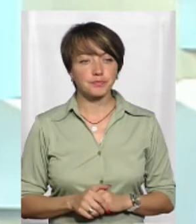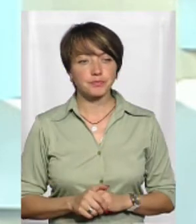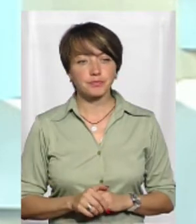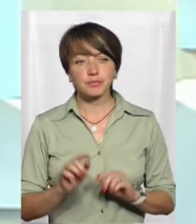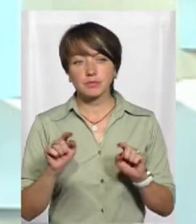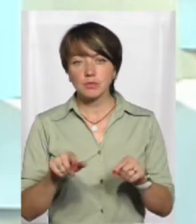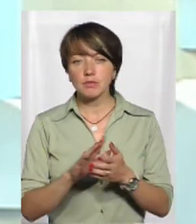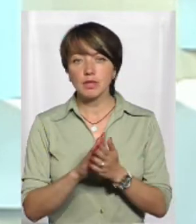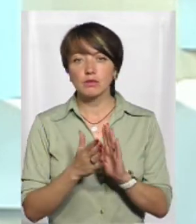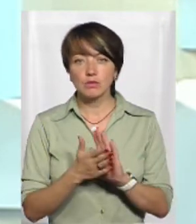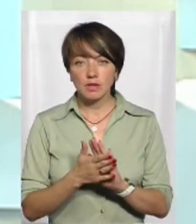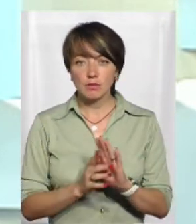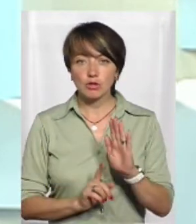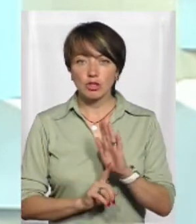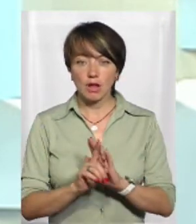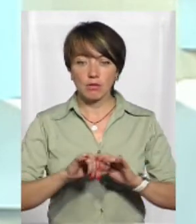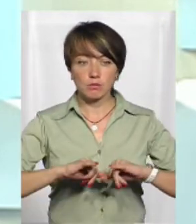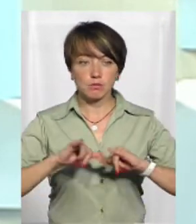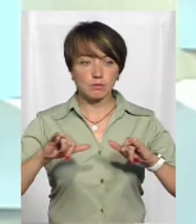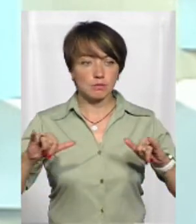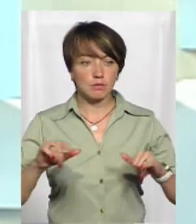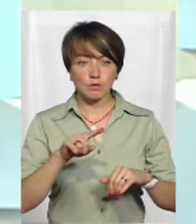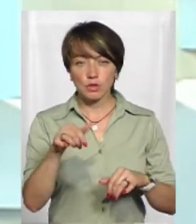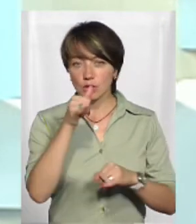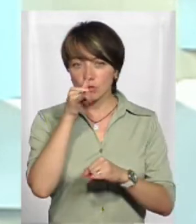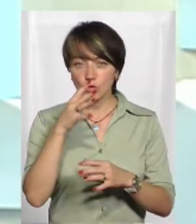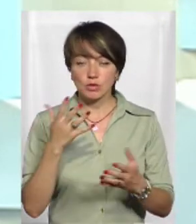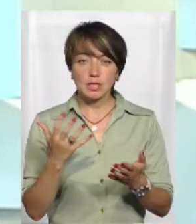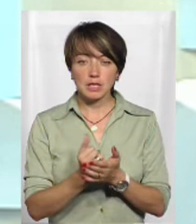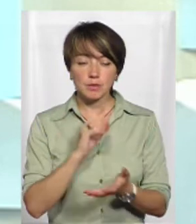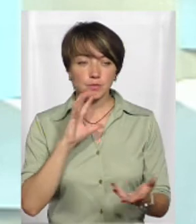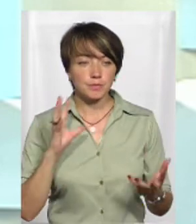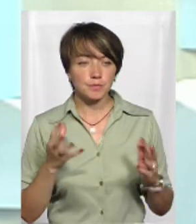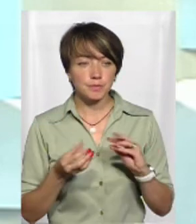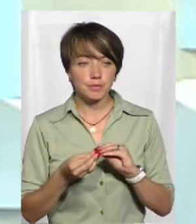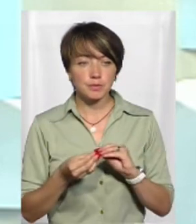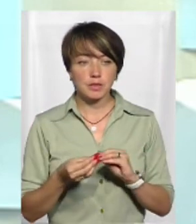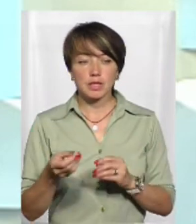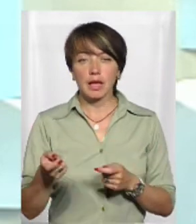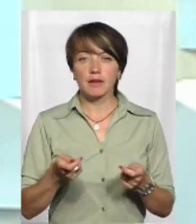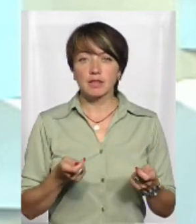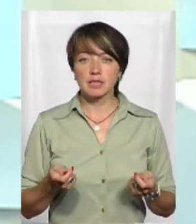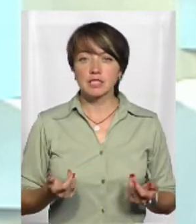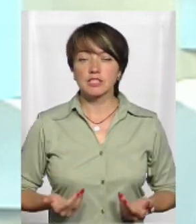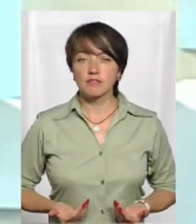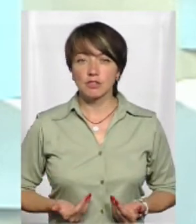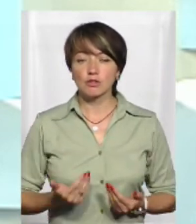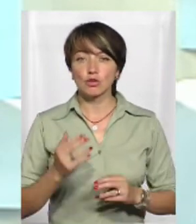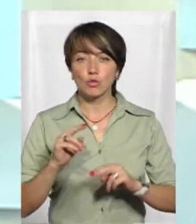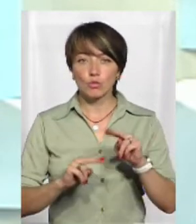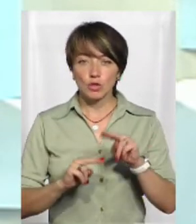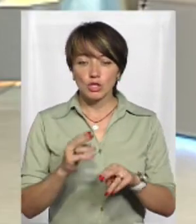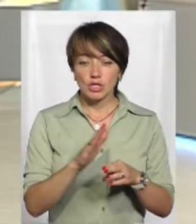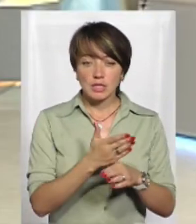отут ситуація стала підігріватися. Вони, звичайно, не можуть знайти спільної мови разом з керівництвом цивільжитлобуду. Таких людей